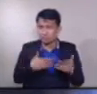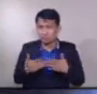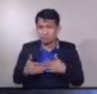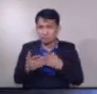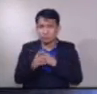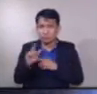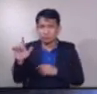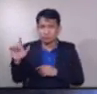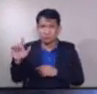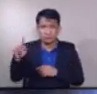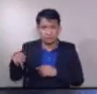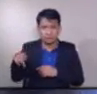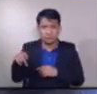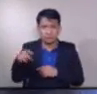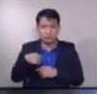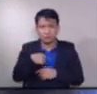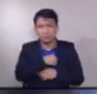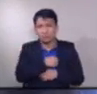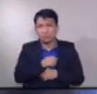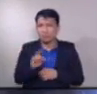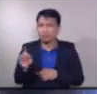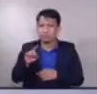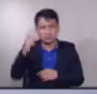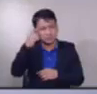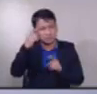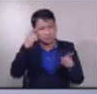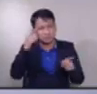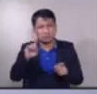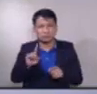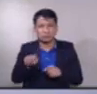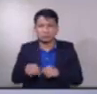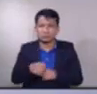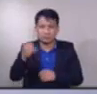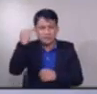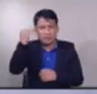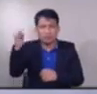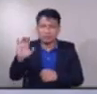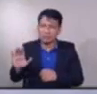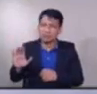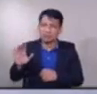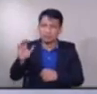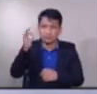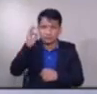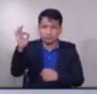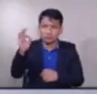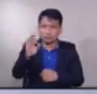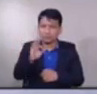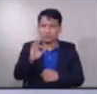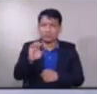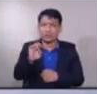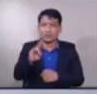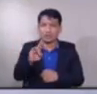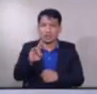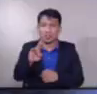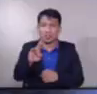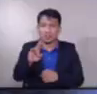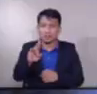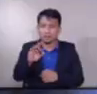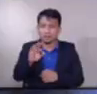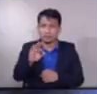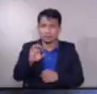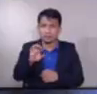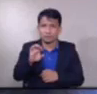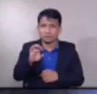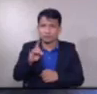na Senado? That's the question is. So ano sa iyo ang pinaka-ideal na form of federalism? Yung federal ng mahal na